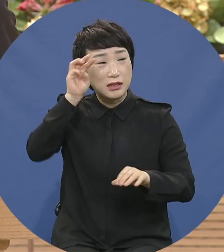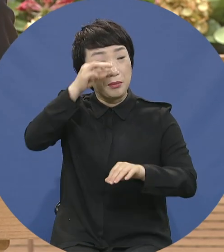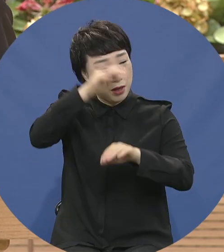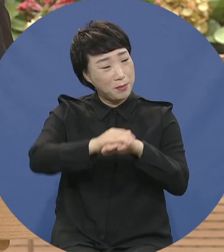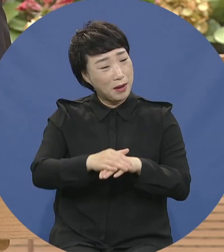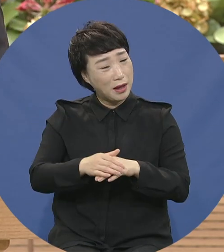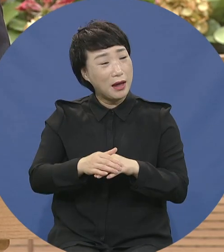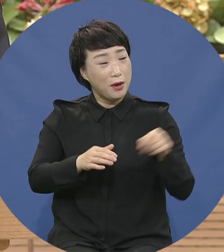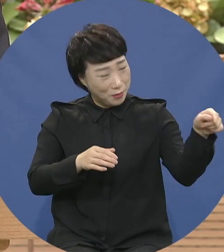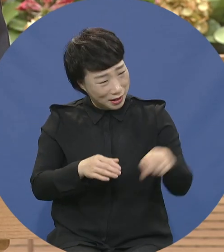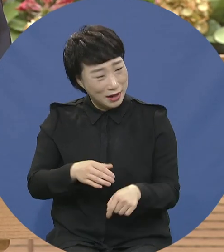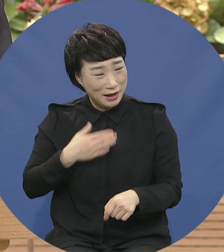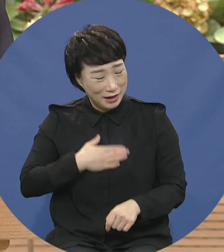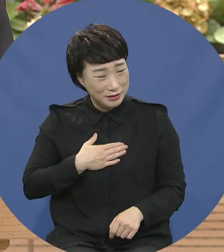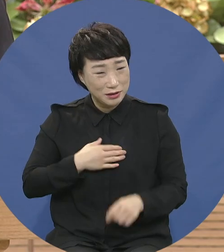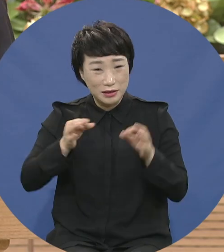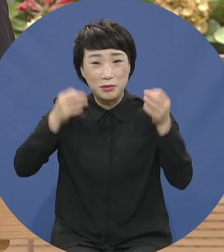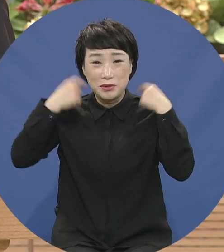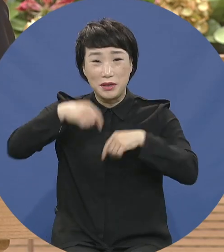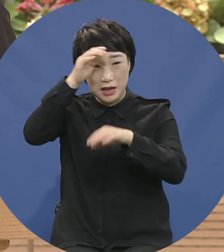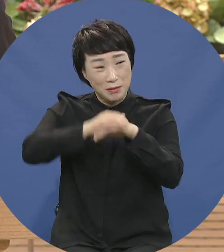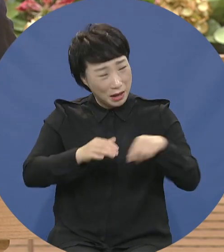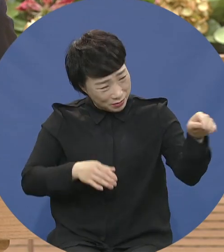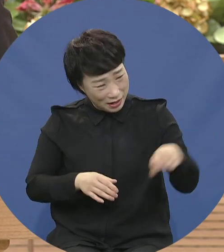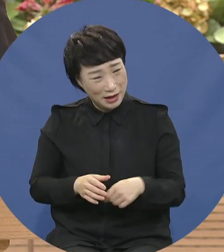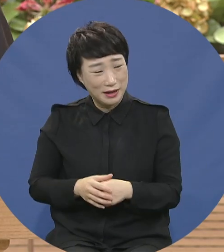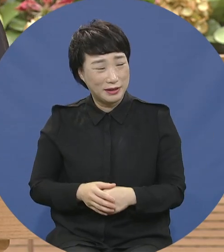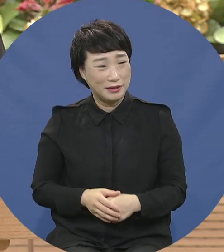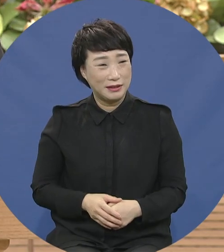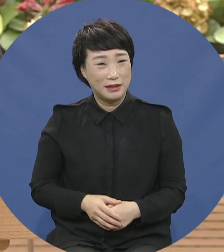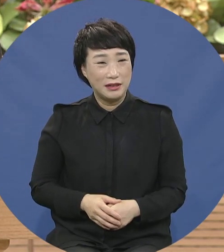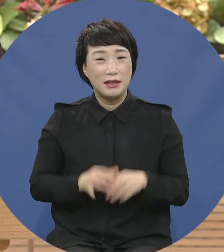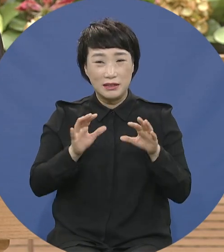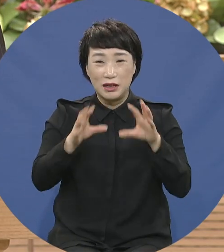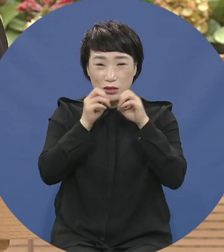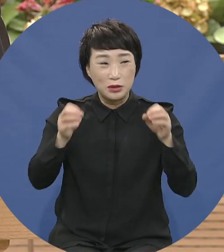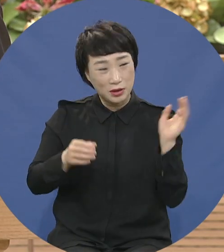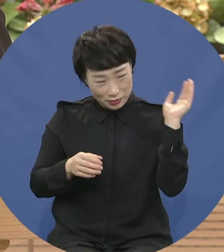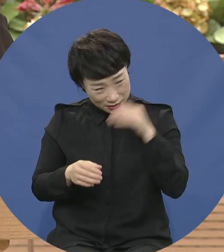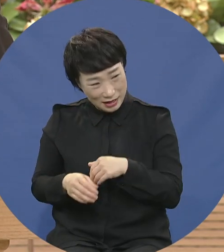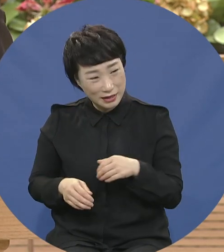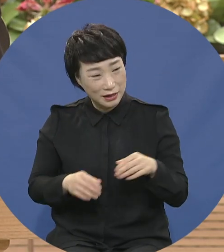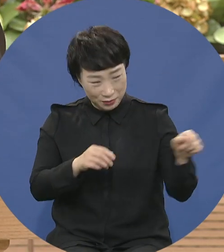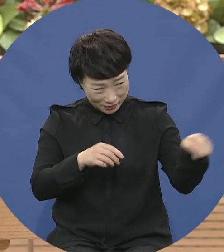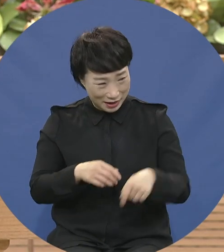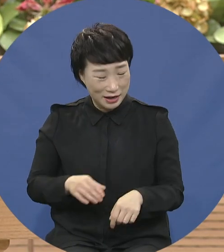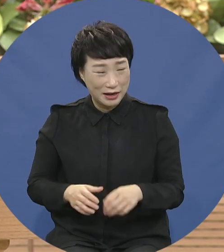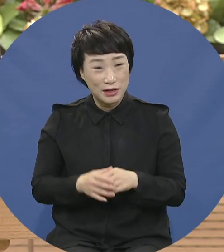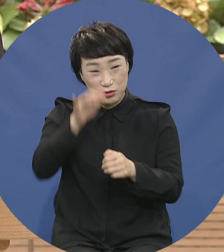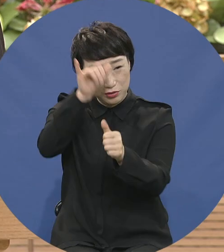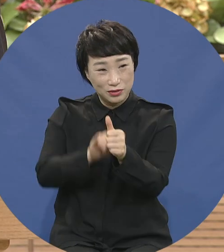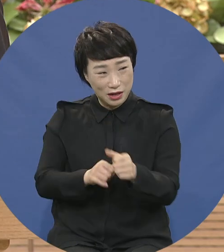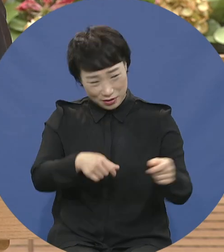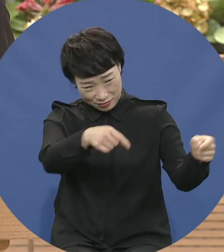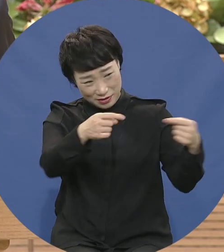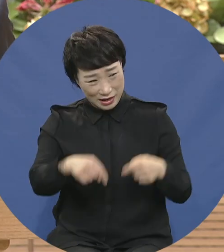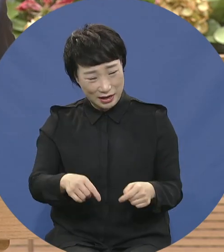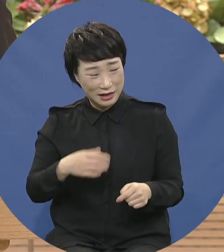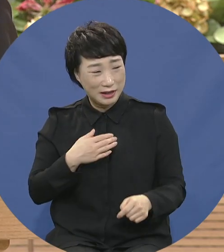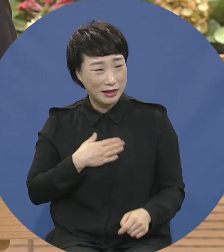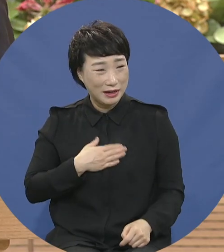드리러 나오시오, 금요 차려러 나오시오, 전도로 나오시오, 충성하러